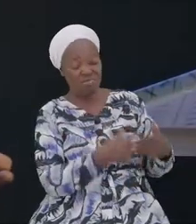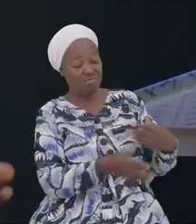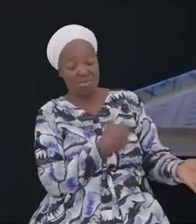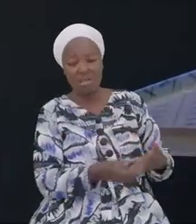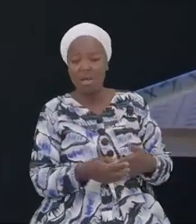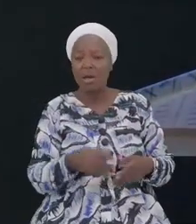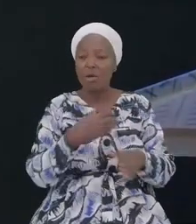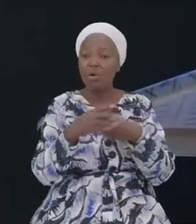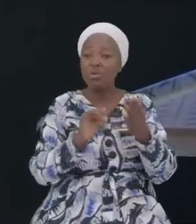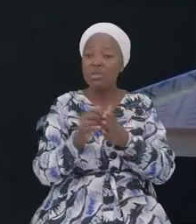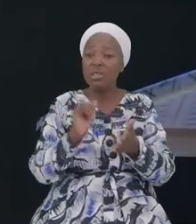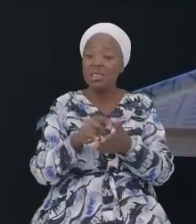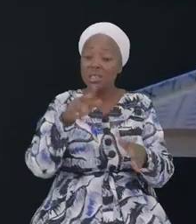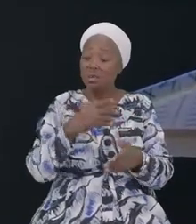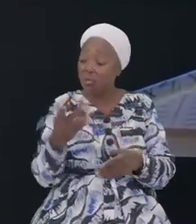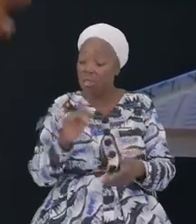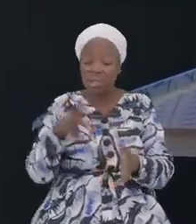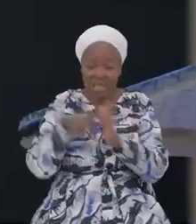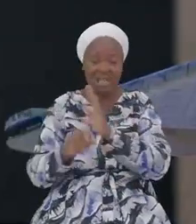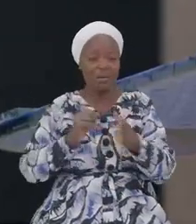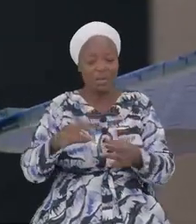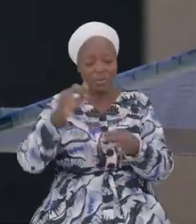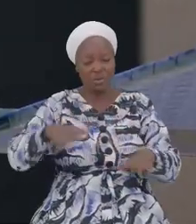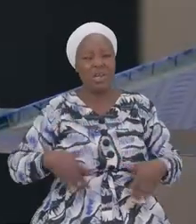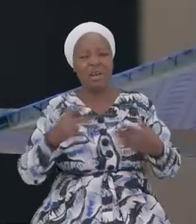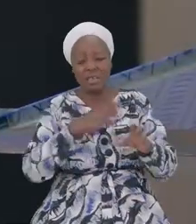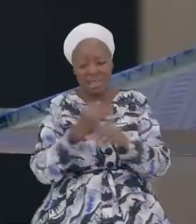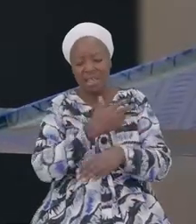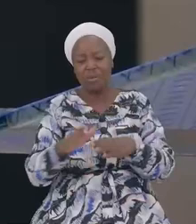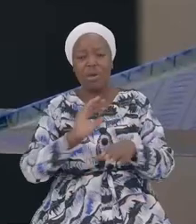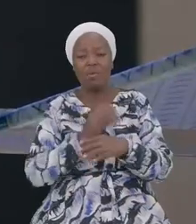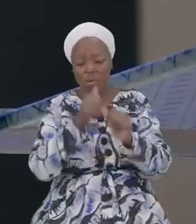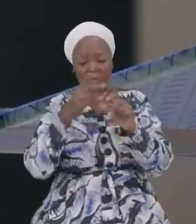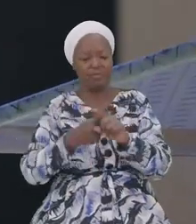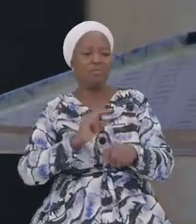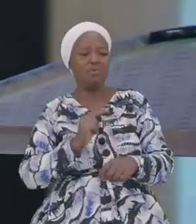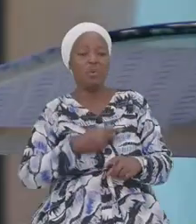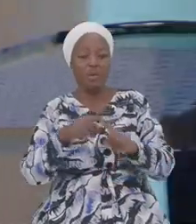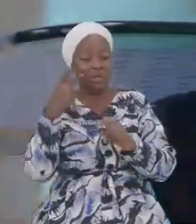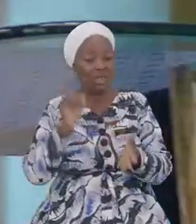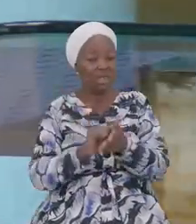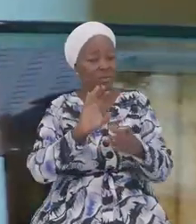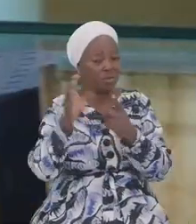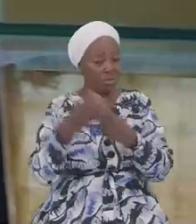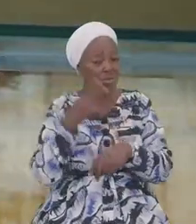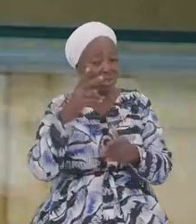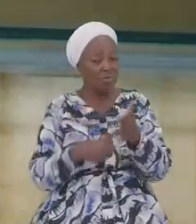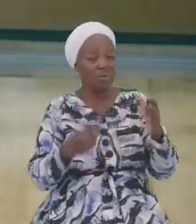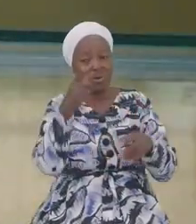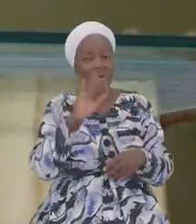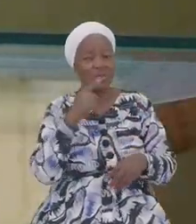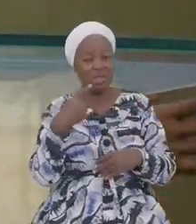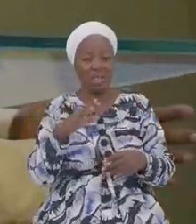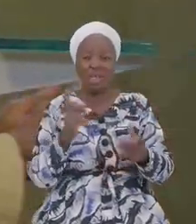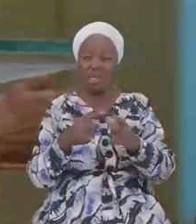les bénédictions de Dieu de nous. C'est pourquoi il dit, voyez, considérez les conditions, examinez ce que Dieu dit et